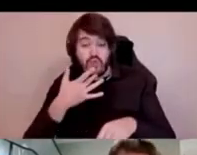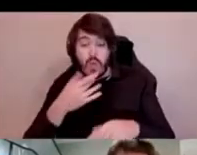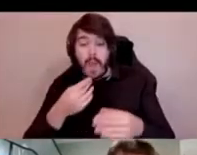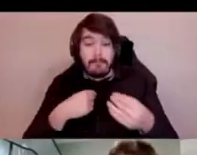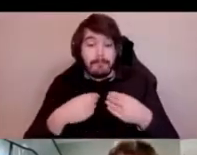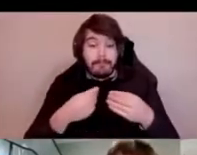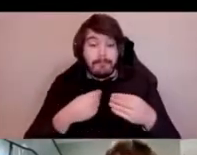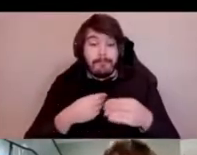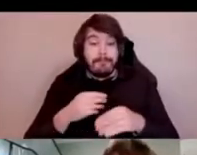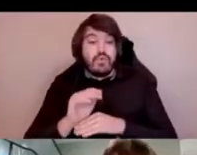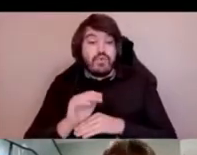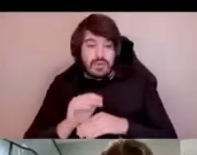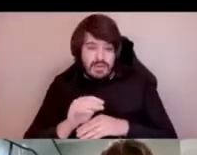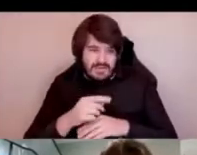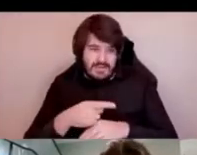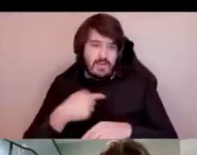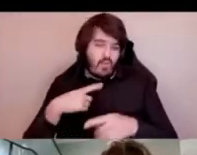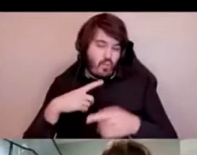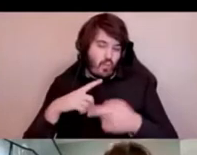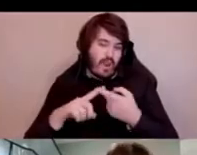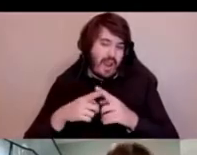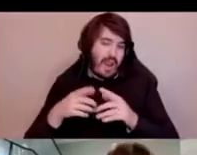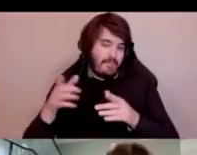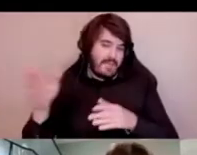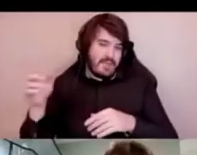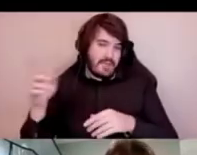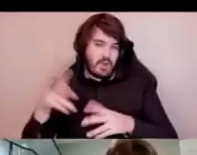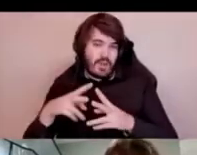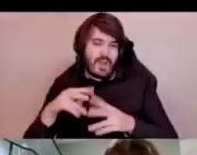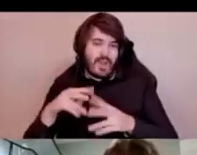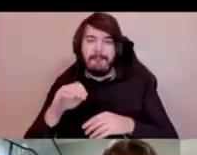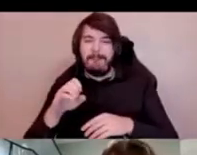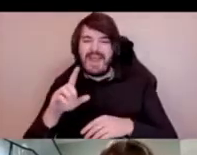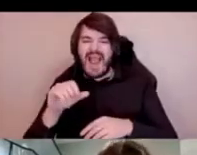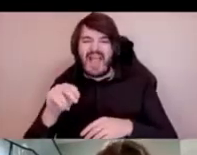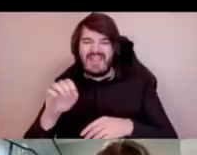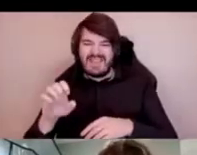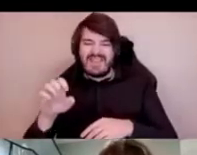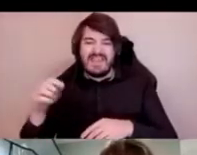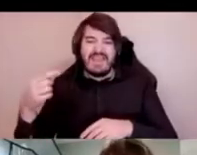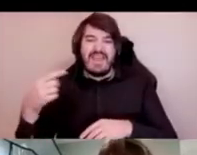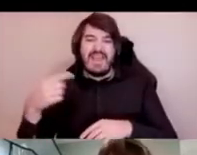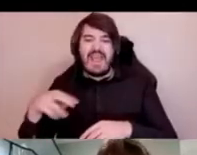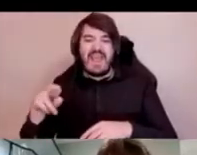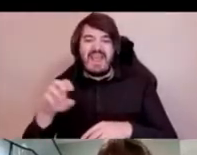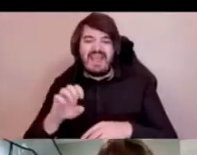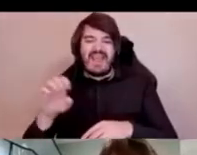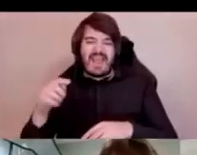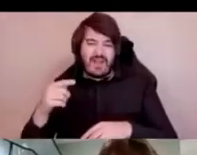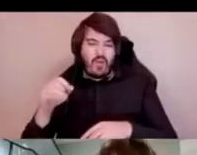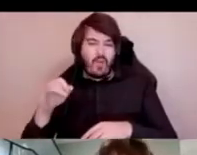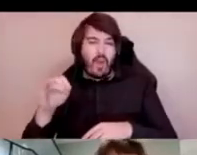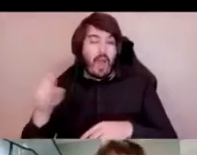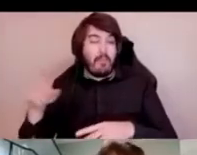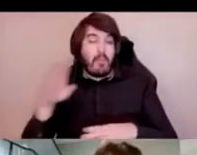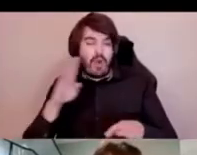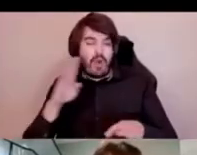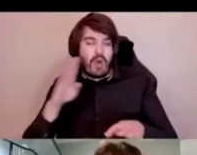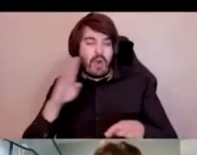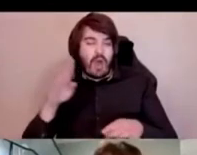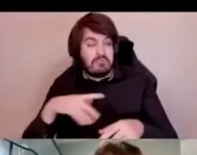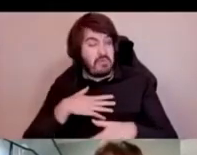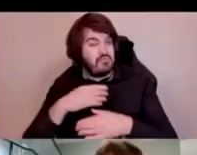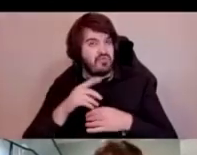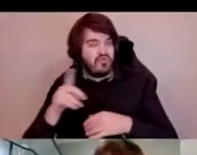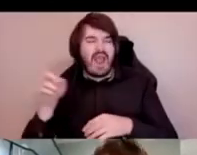personne, Mélanie Grégoire, qui est une horticole assez populaire au Québec. Là. Moi, je la trouve vedette, je l'aime beaucoup.